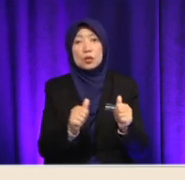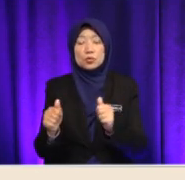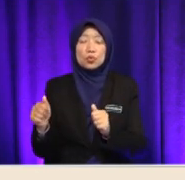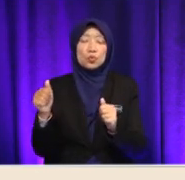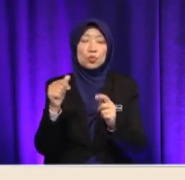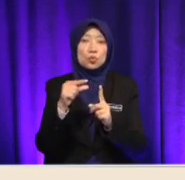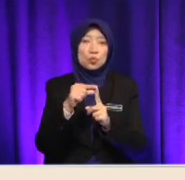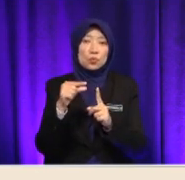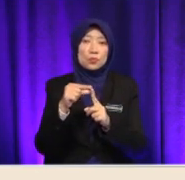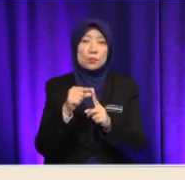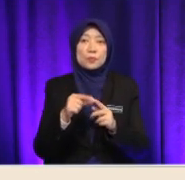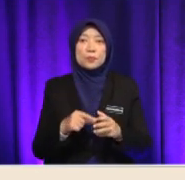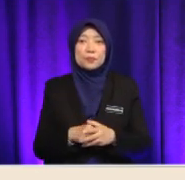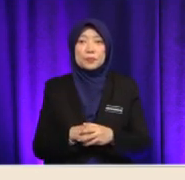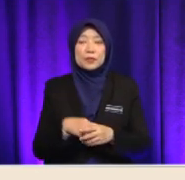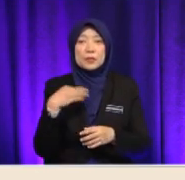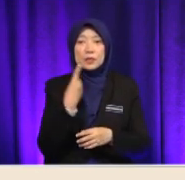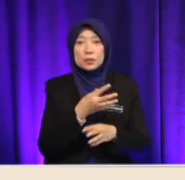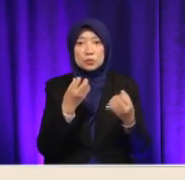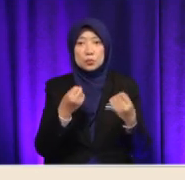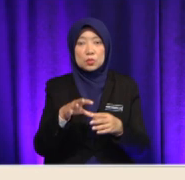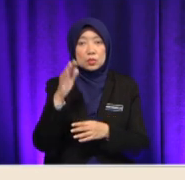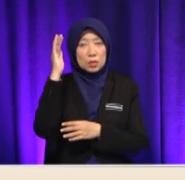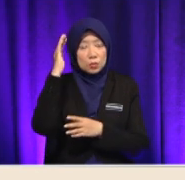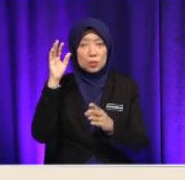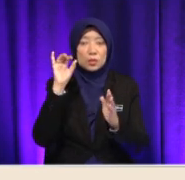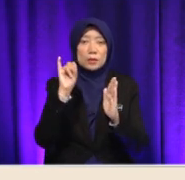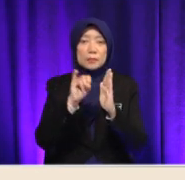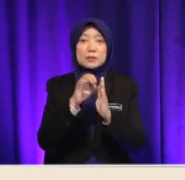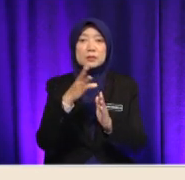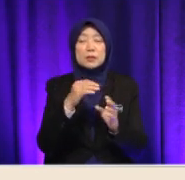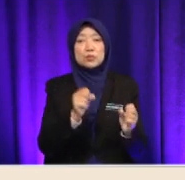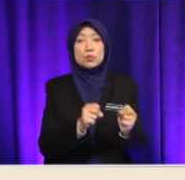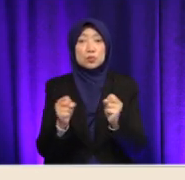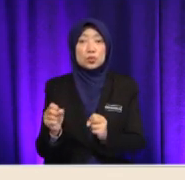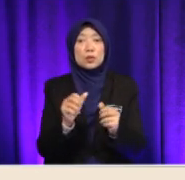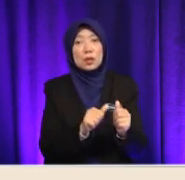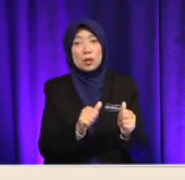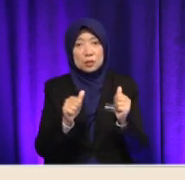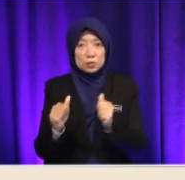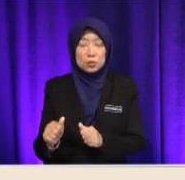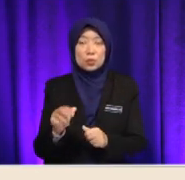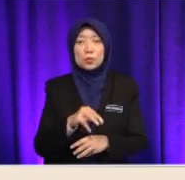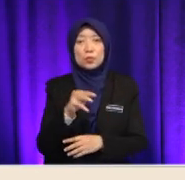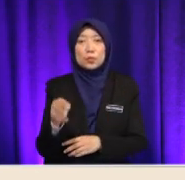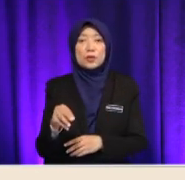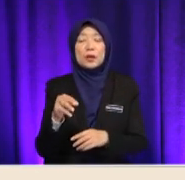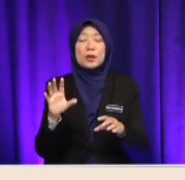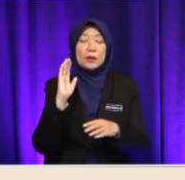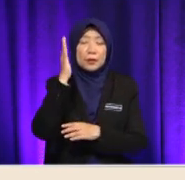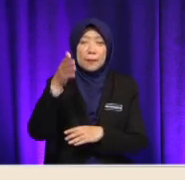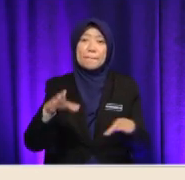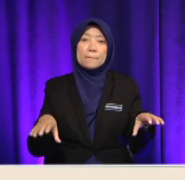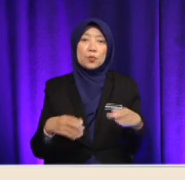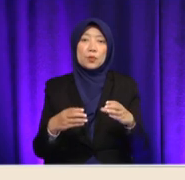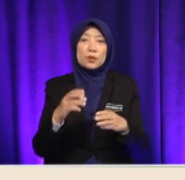setelah kita dah tahu image dan sesuatu maka mudik perlu membina komposisi mereka letak mengikuti